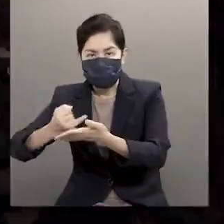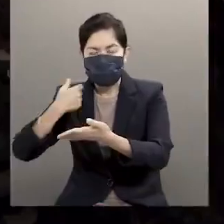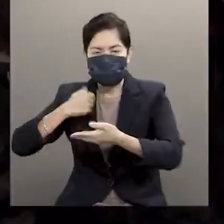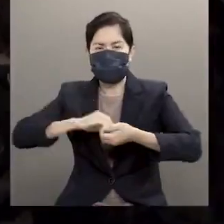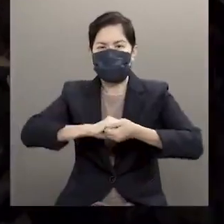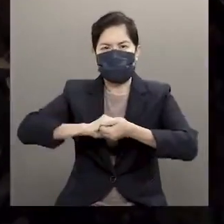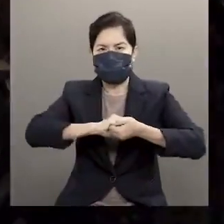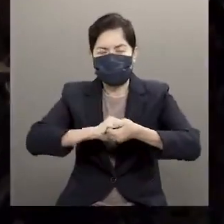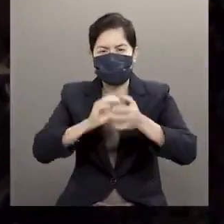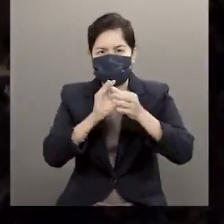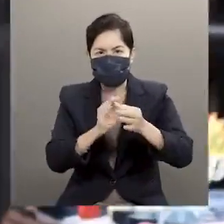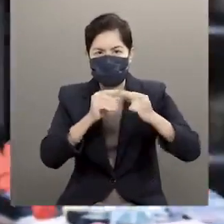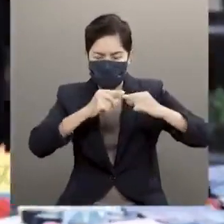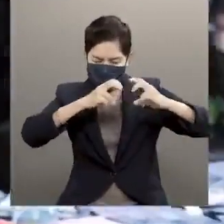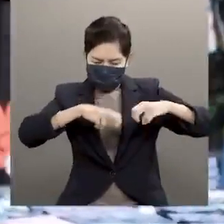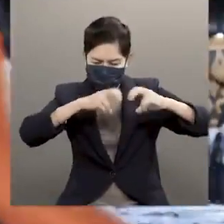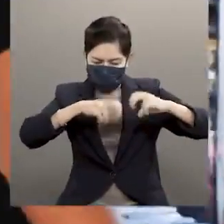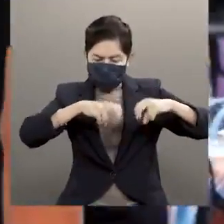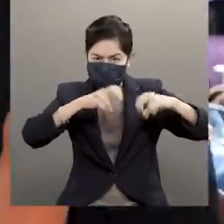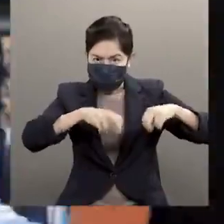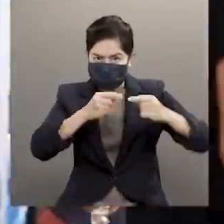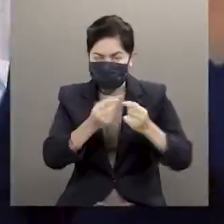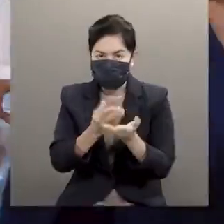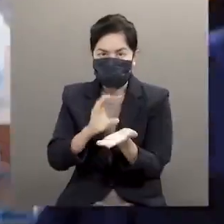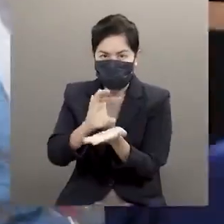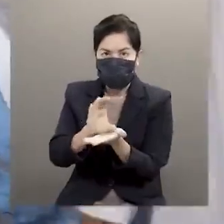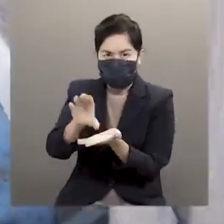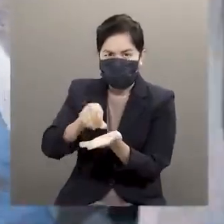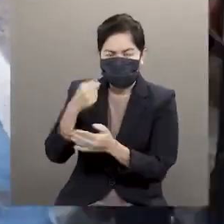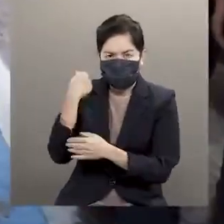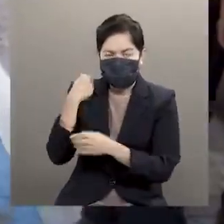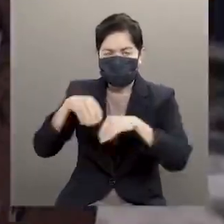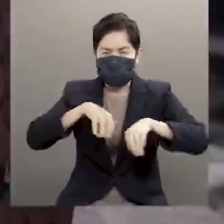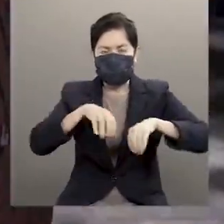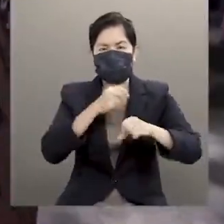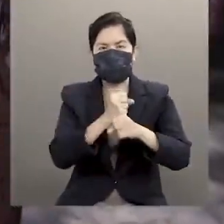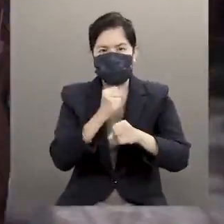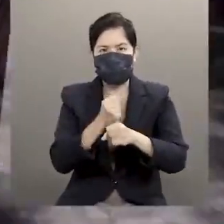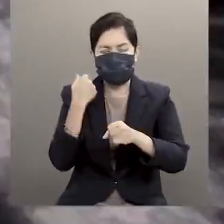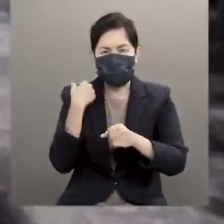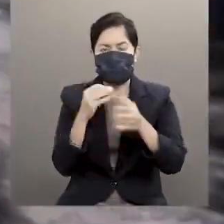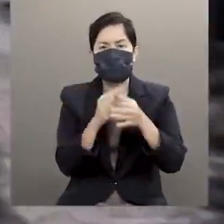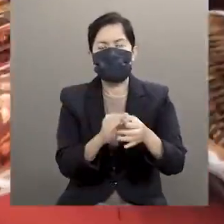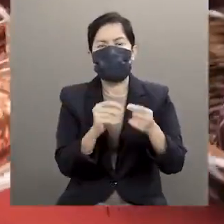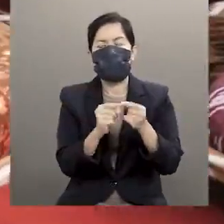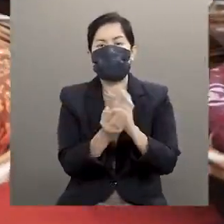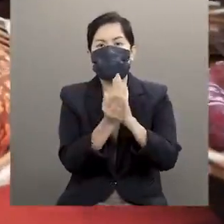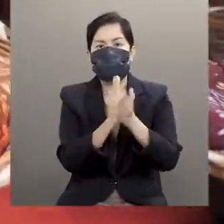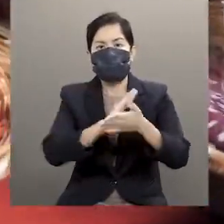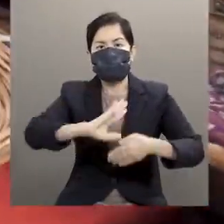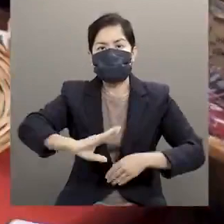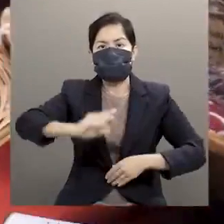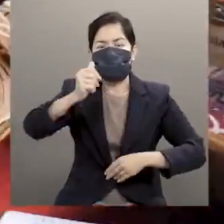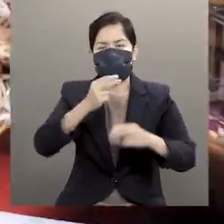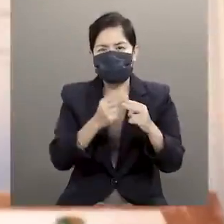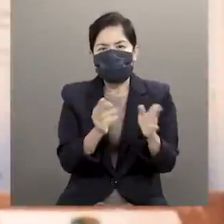ทได้รบทุน จากหนวยบริหาร และจัดการทวิจัยแลนวักรรมด้านการพัฒนาระดับพื้นที่ หรือบ.พ.ท.มาน